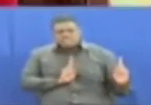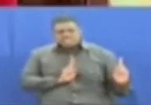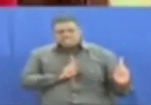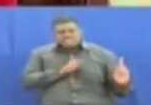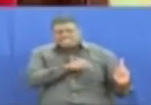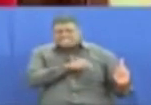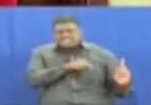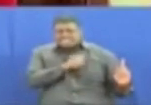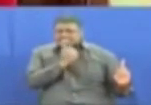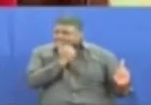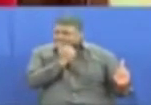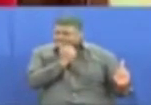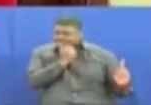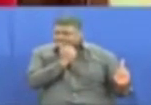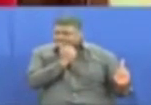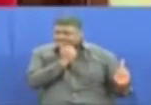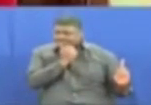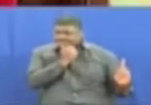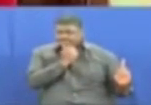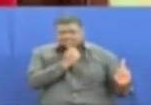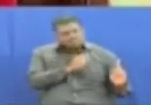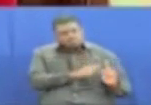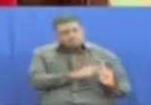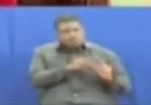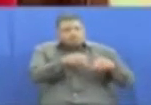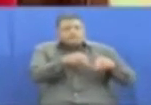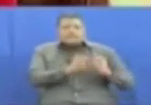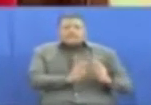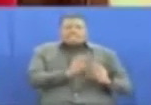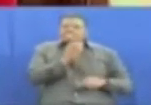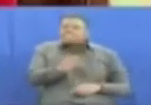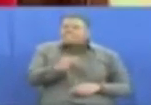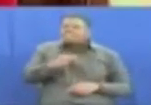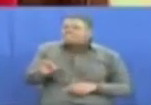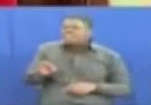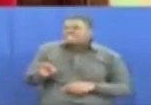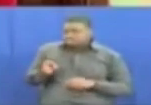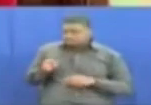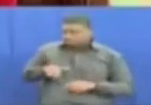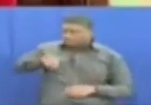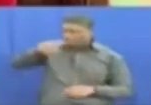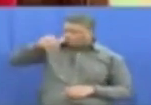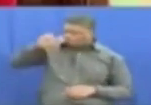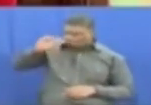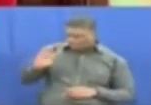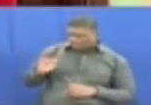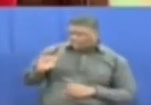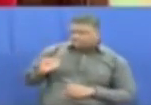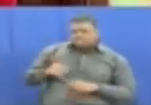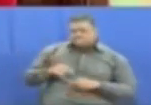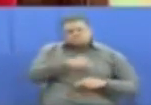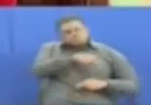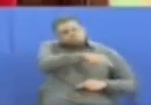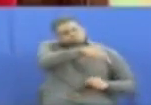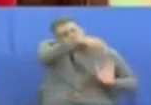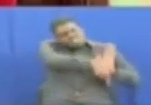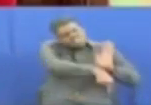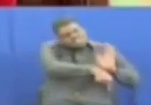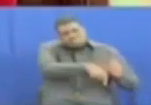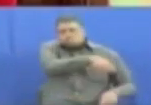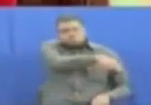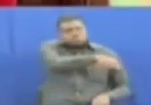kwa middle class na privileged class, lakini kule Uswazi kule the so called social distancing is not